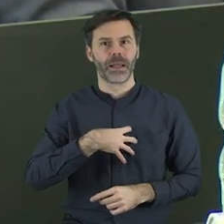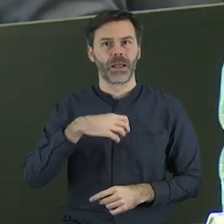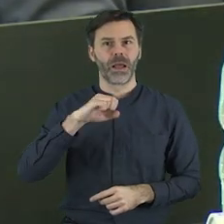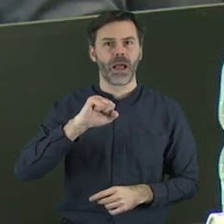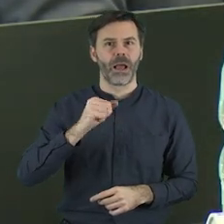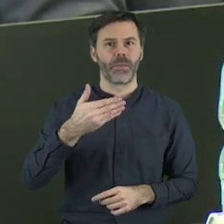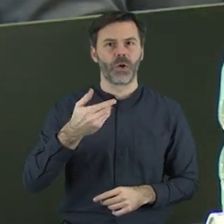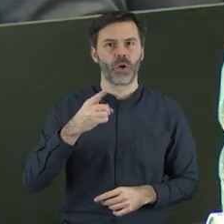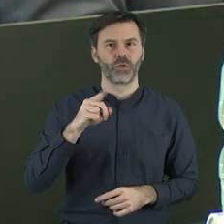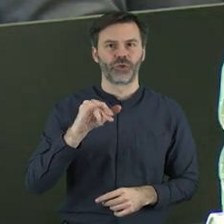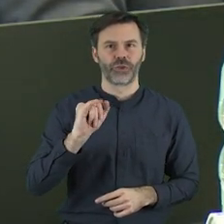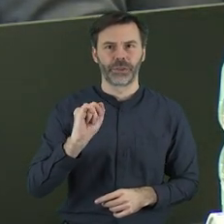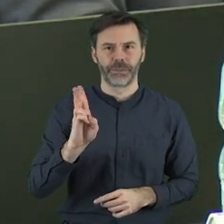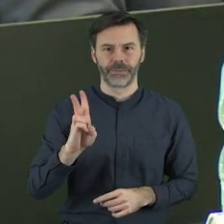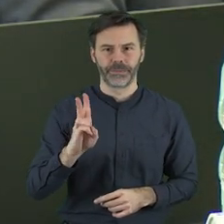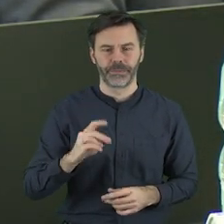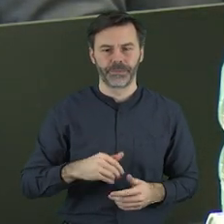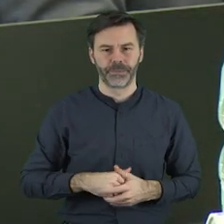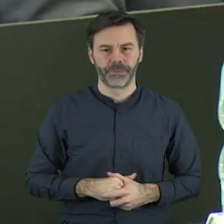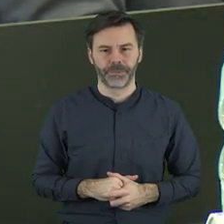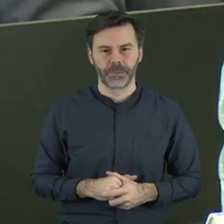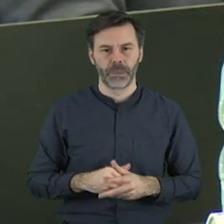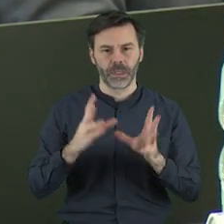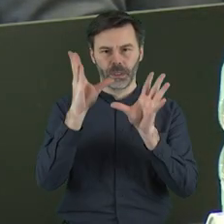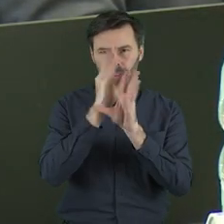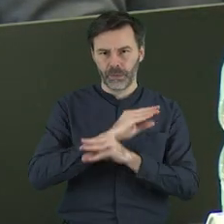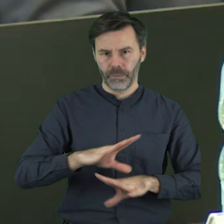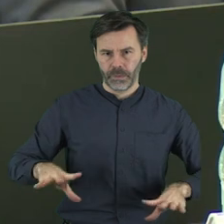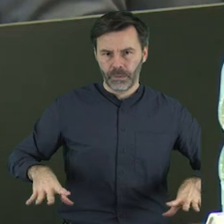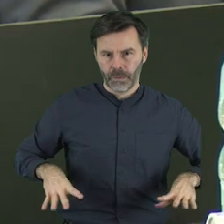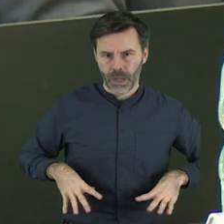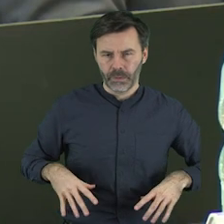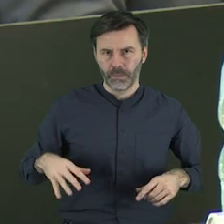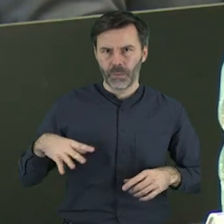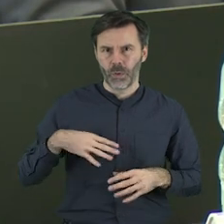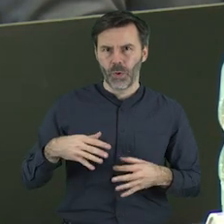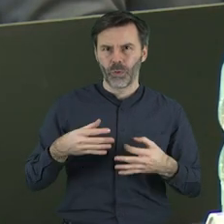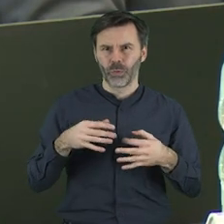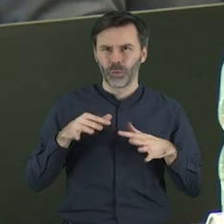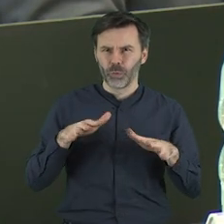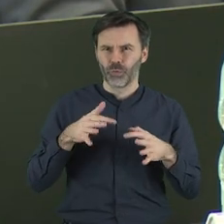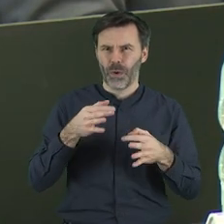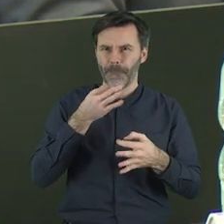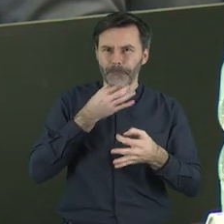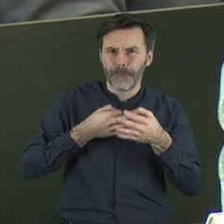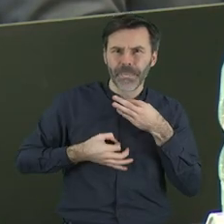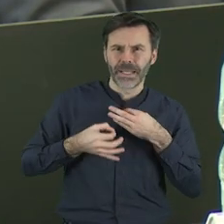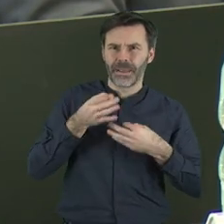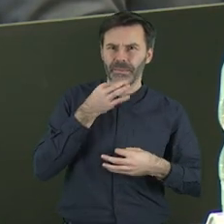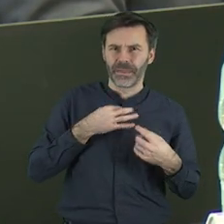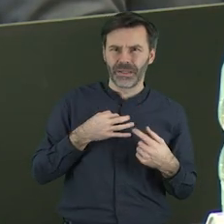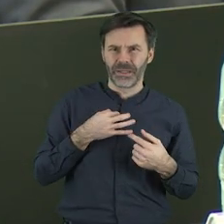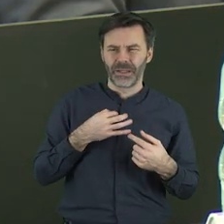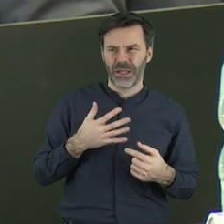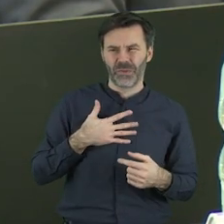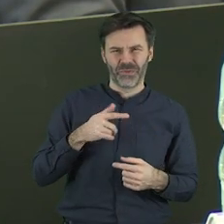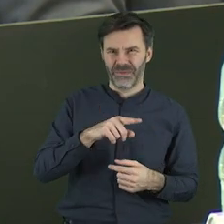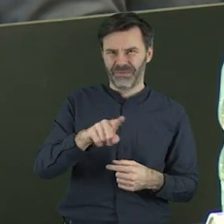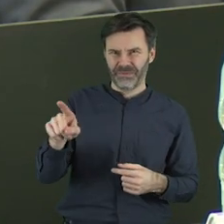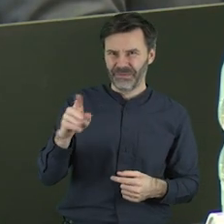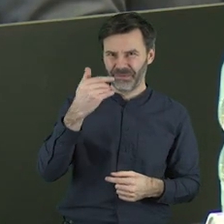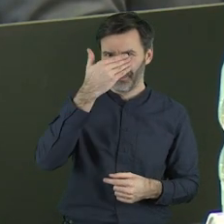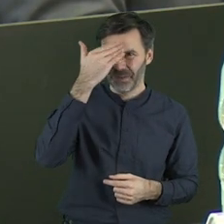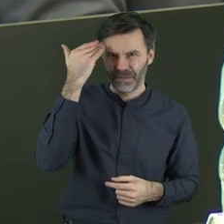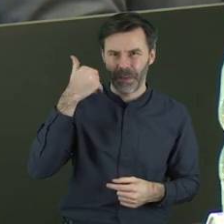pytań, ale część z tych pytań jednak wynika, wydaje mi się, że z braku wiedzy, z braku też zrozumienia pewnych